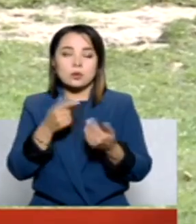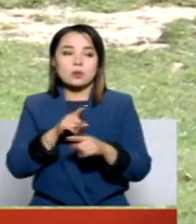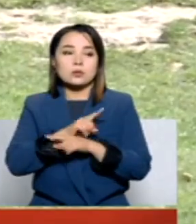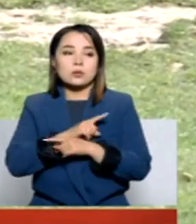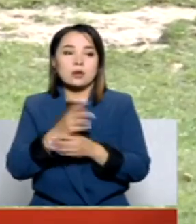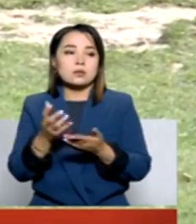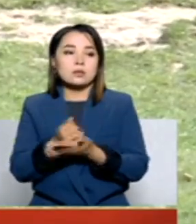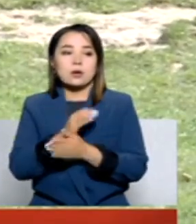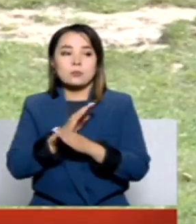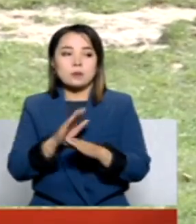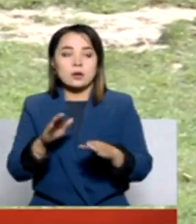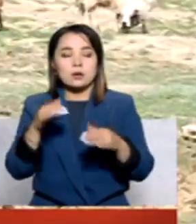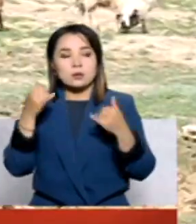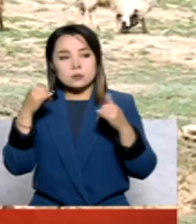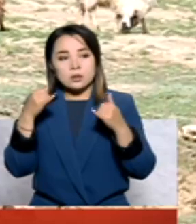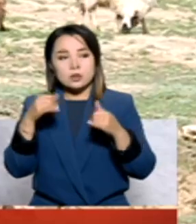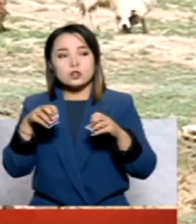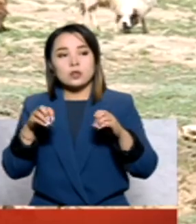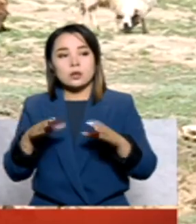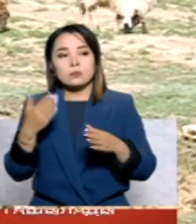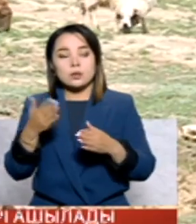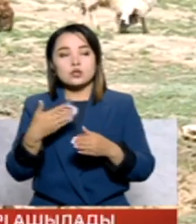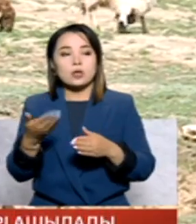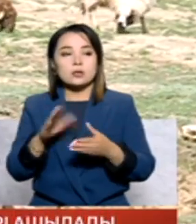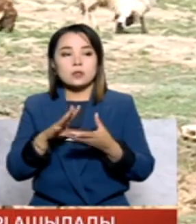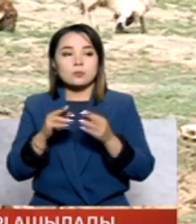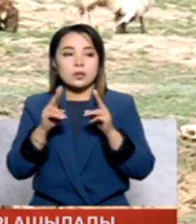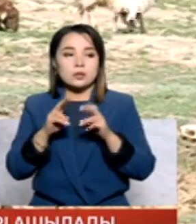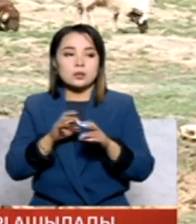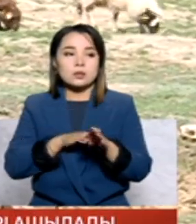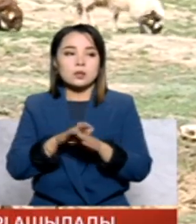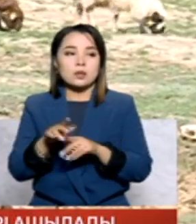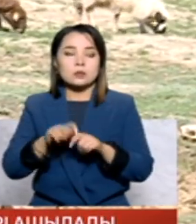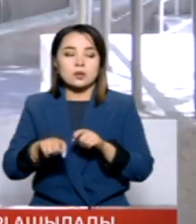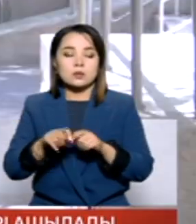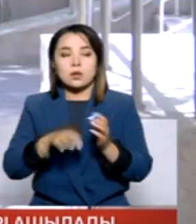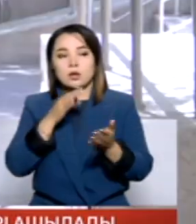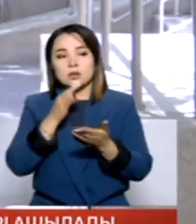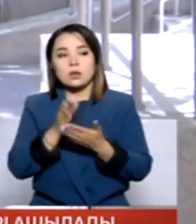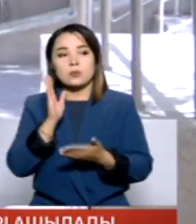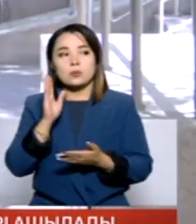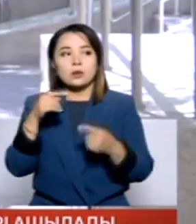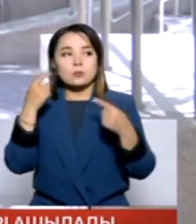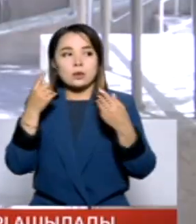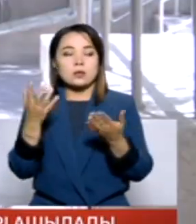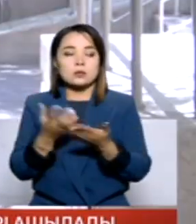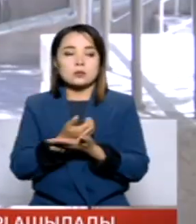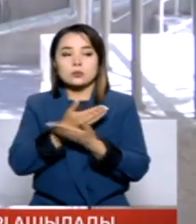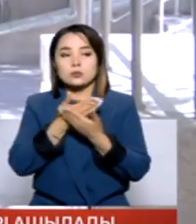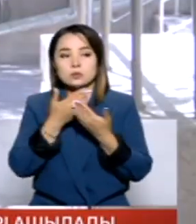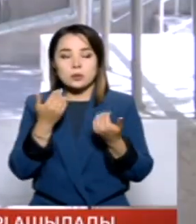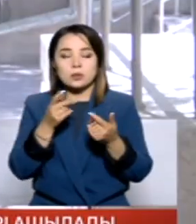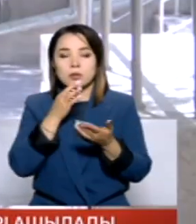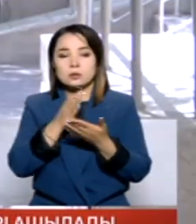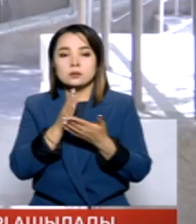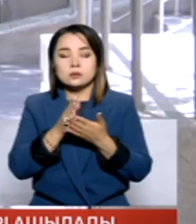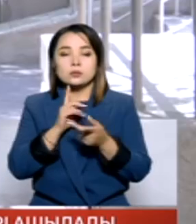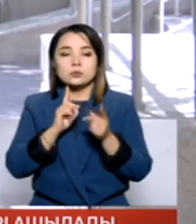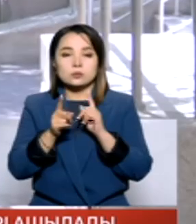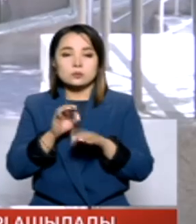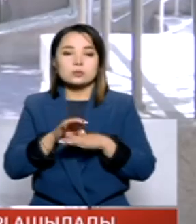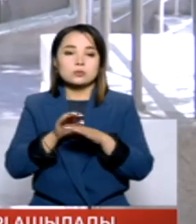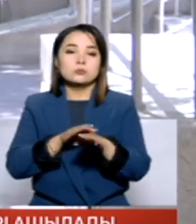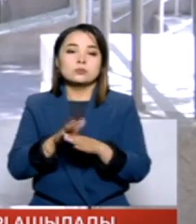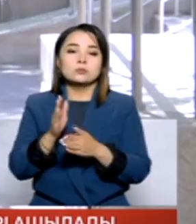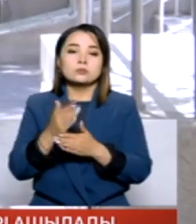өліксесі табылмаған түлікке қатысты шешім жан-жақта тексеруден соң шығады. Мал бас табылмаған бойынша өткенде отырыстар